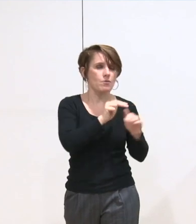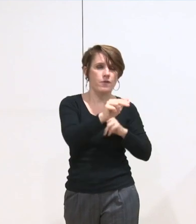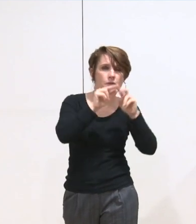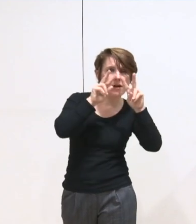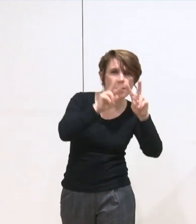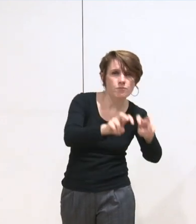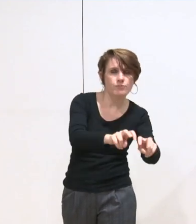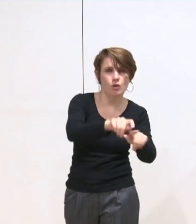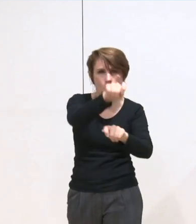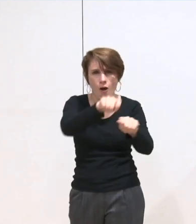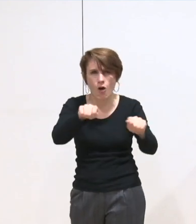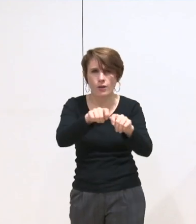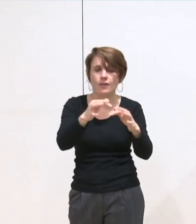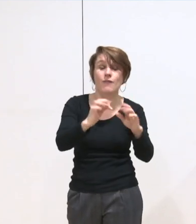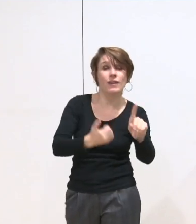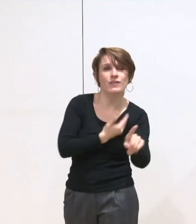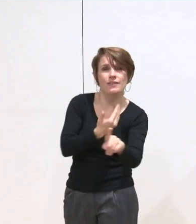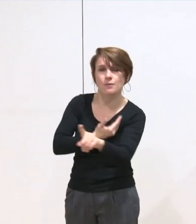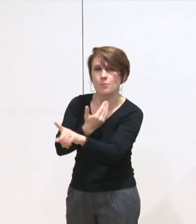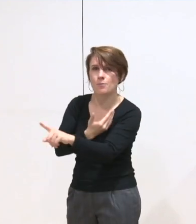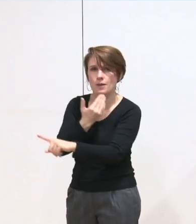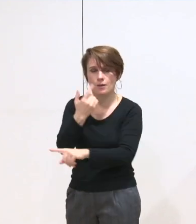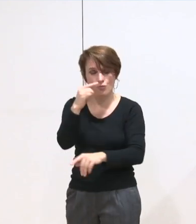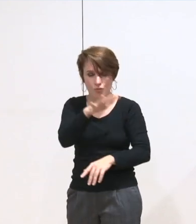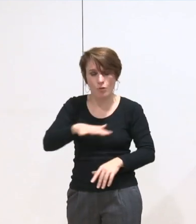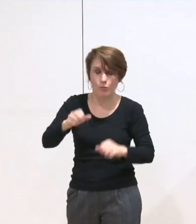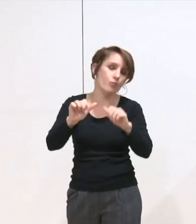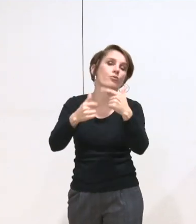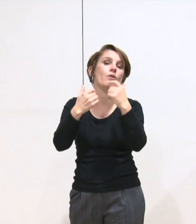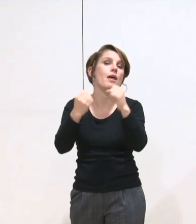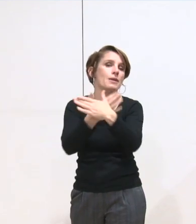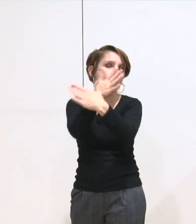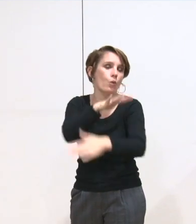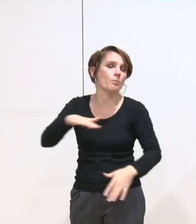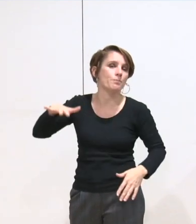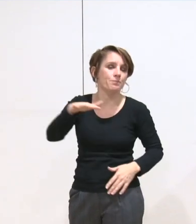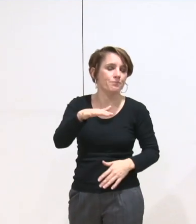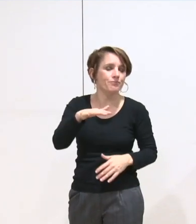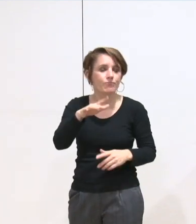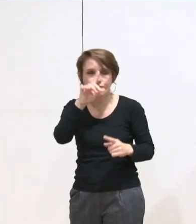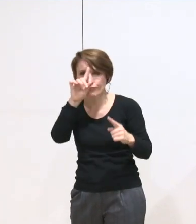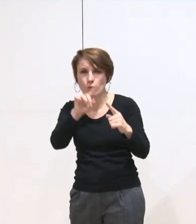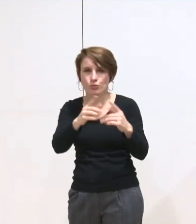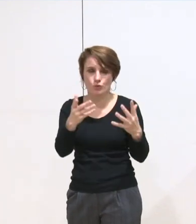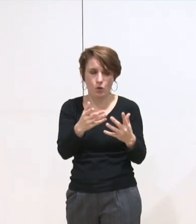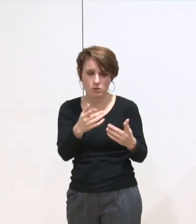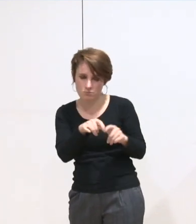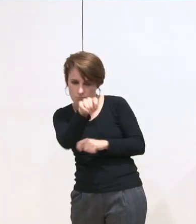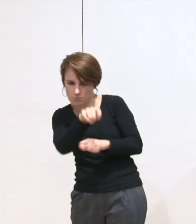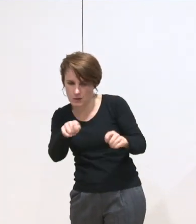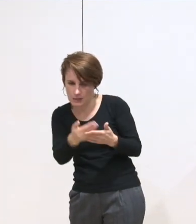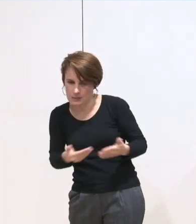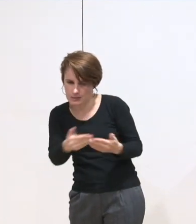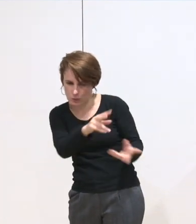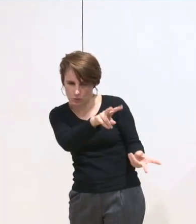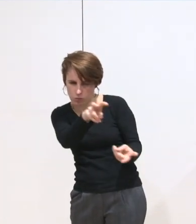l'échelle métropolitaine, comme cela se passe à l'échelle nationale depuis une dizaine d'années, afin d'apprécier plus finement la situation